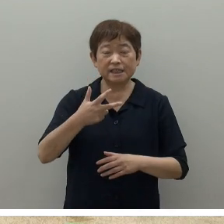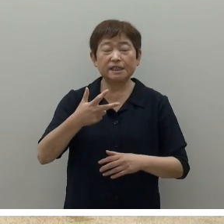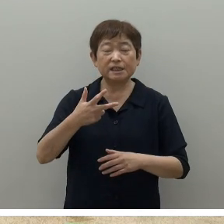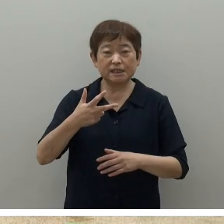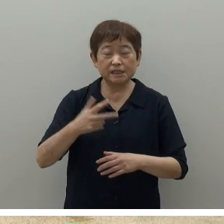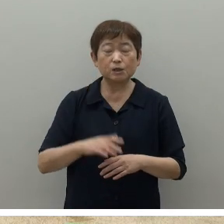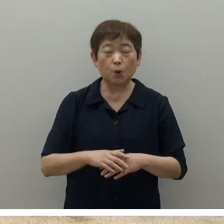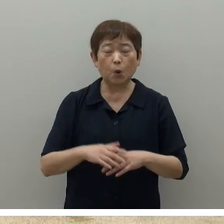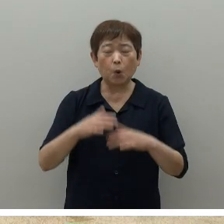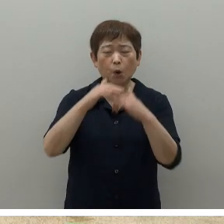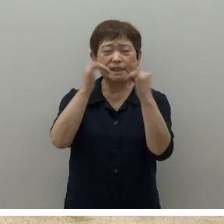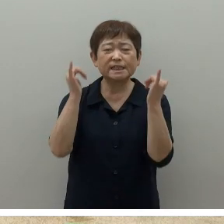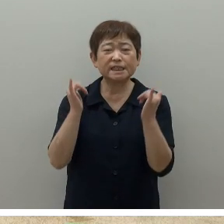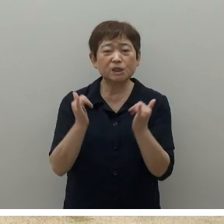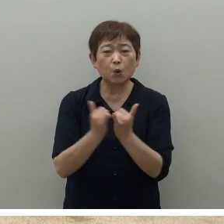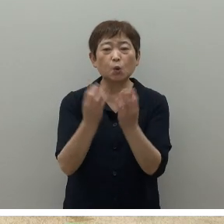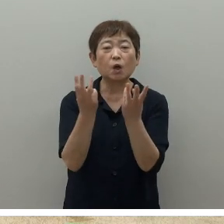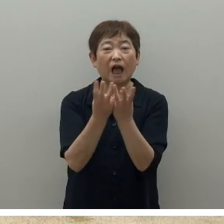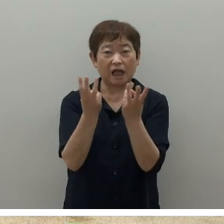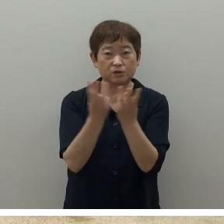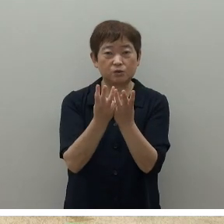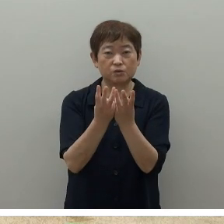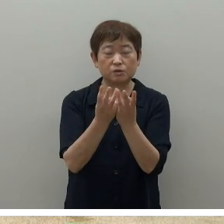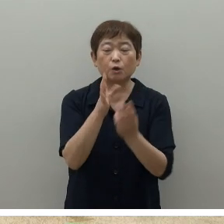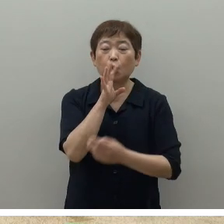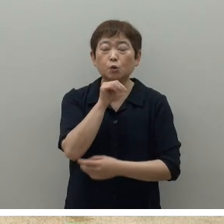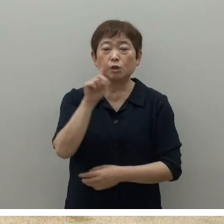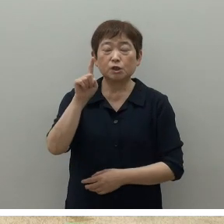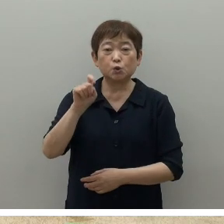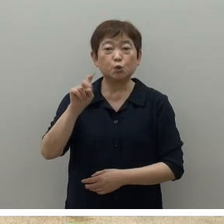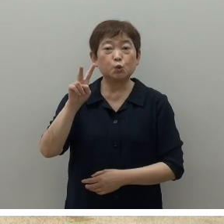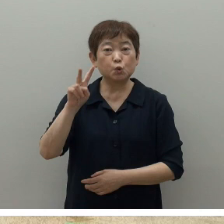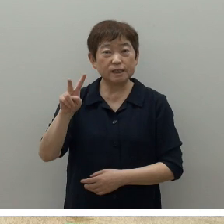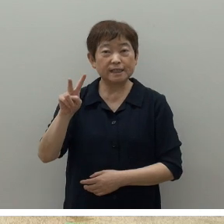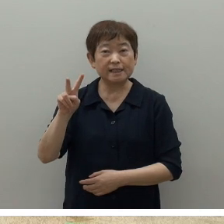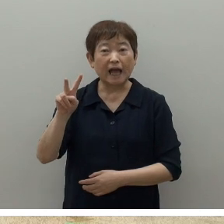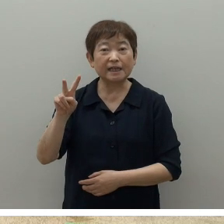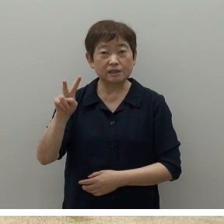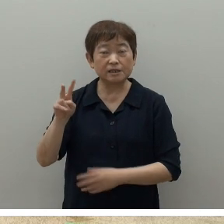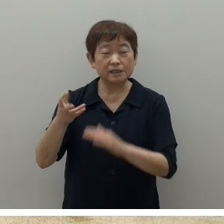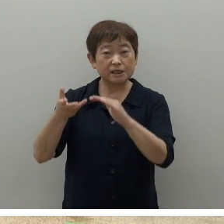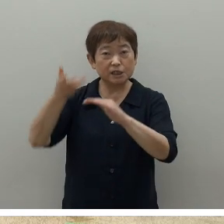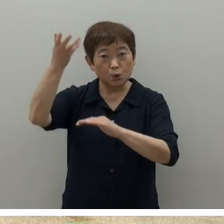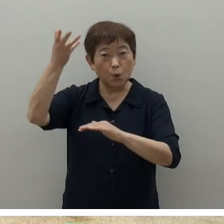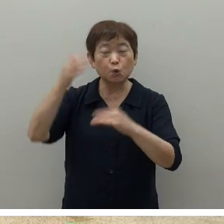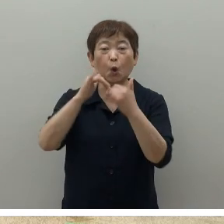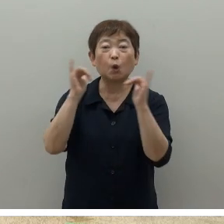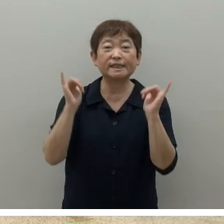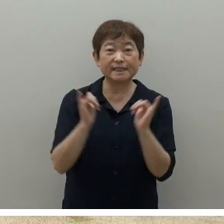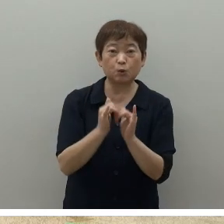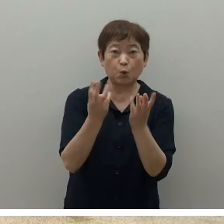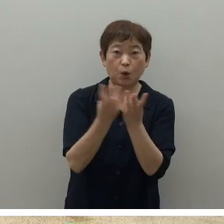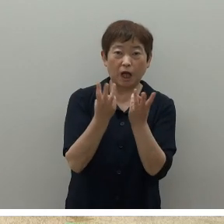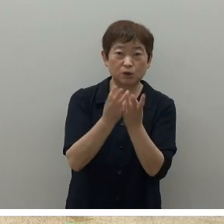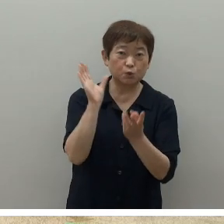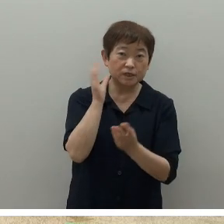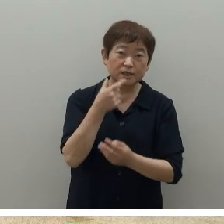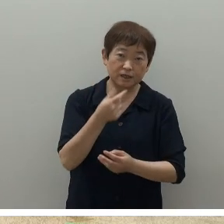と、あと12歳以上の方の直近の人口、要はワクチンの対象になっている12歳以上の方の人